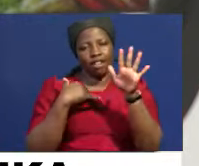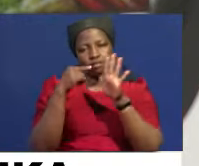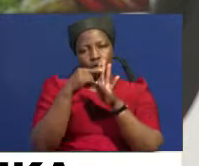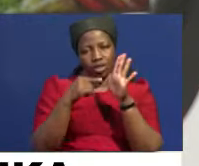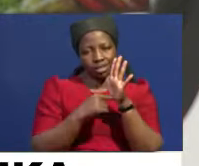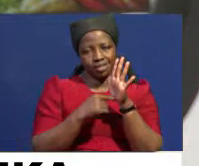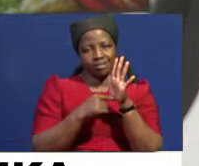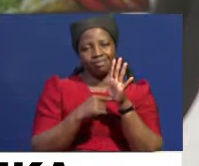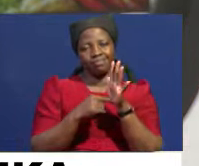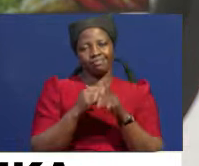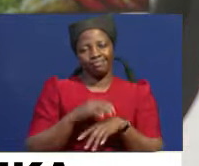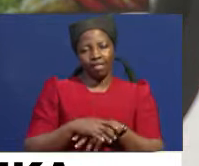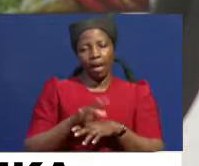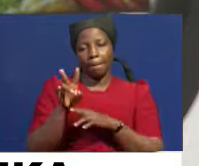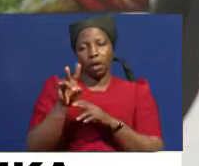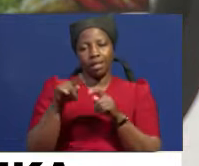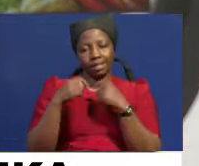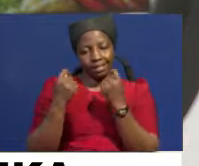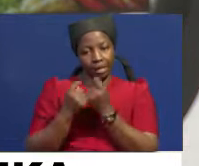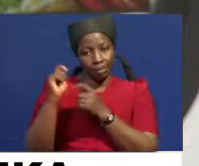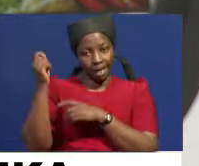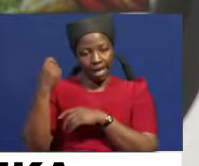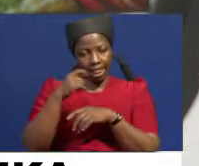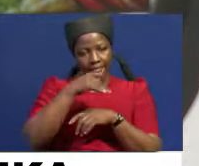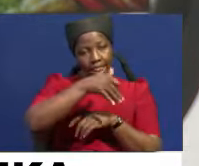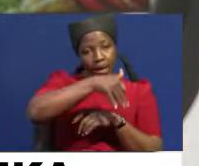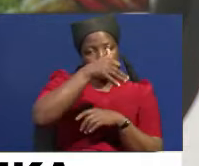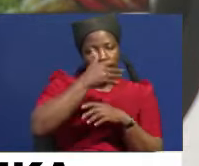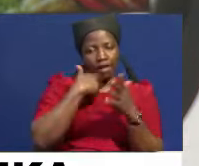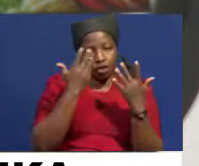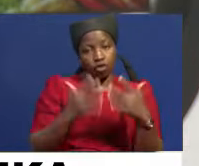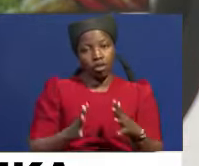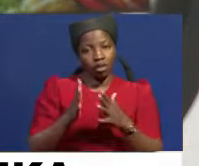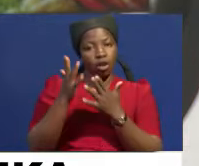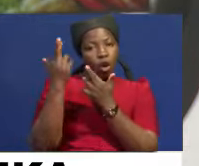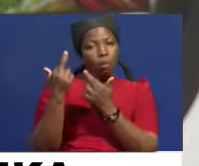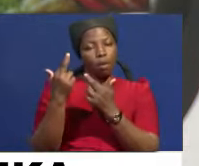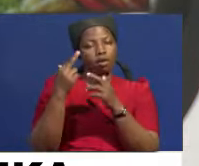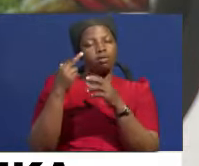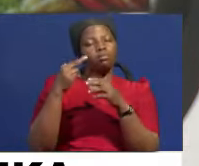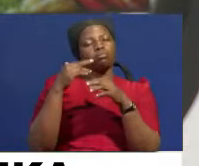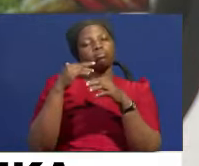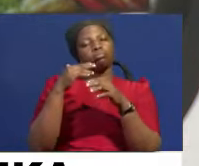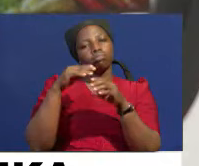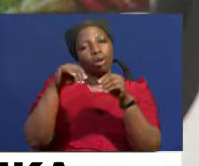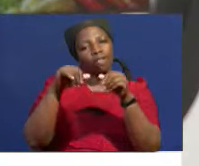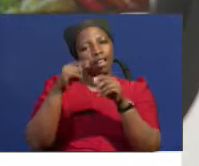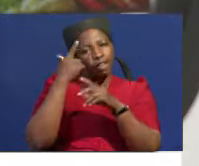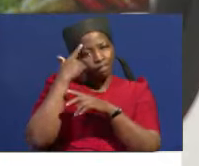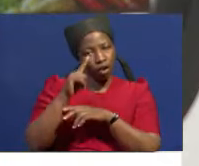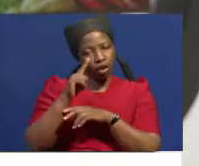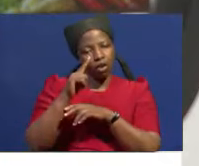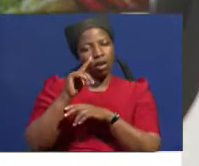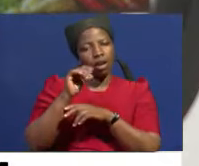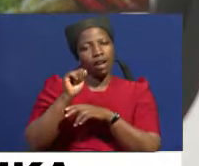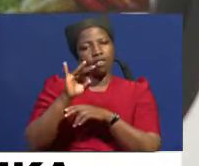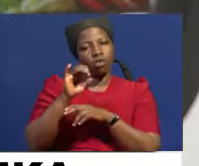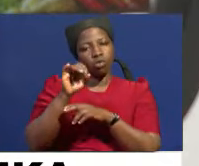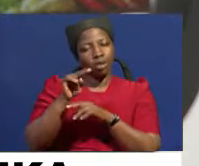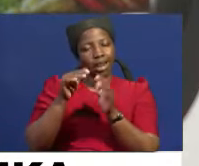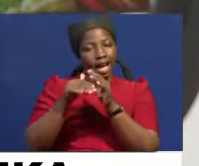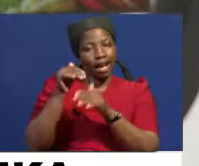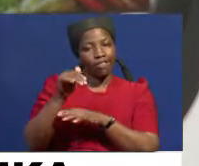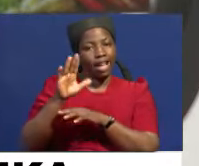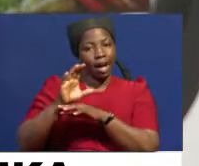Namibia. Timu zote mbili zimepoteza matumaini ya kufuzu kwa finali za kombe la mataifa ya Afrika mwaka ujao baada ya Cameroon na Zimbabwe